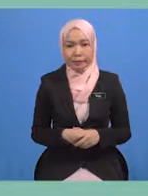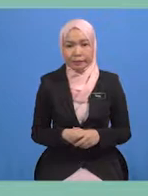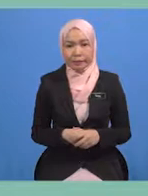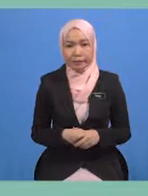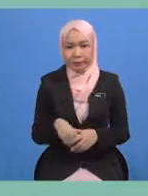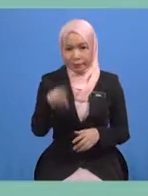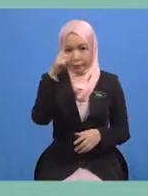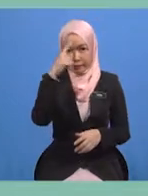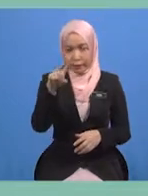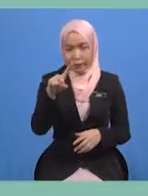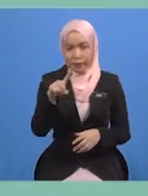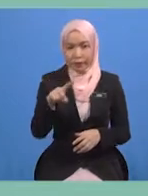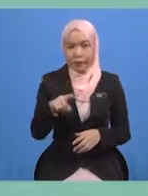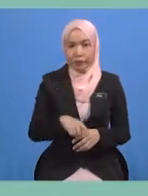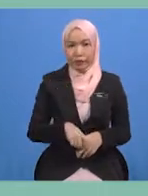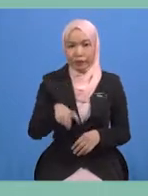Bagi sinar X,